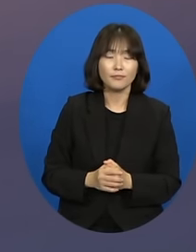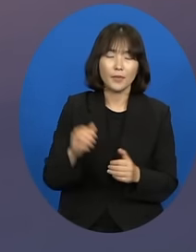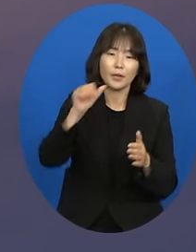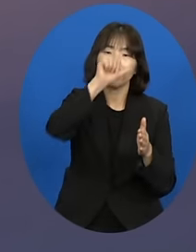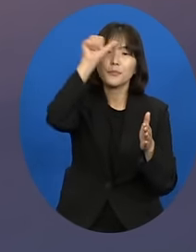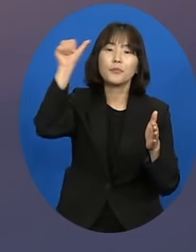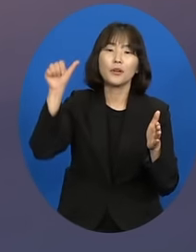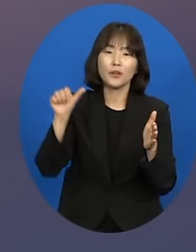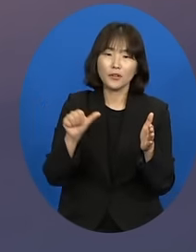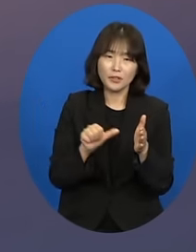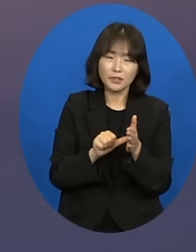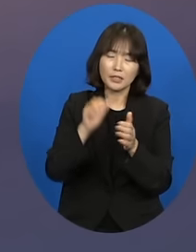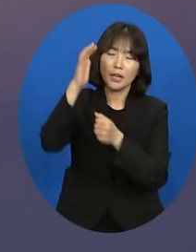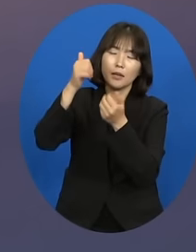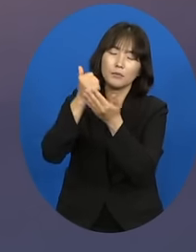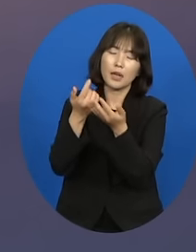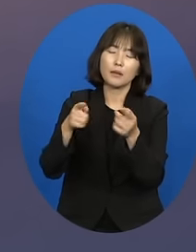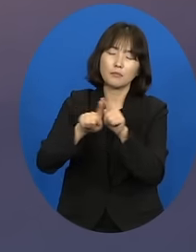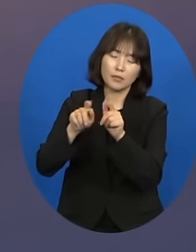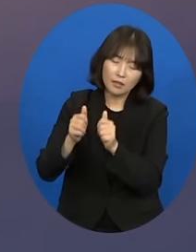평생에 하나님과 함께 있잖아요.